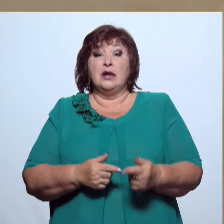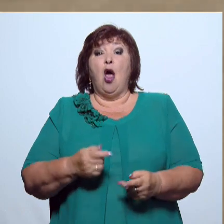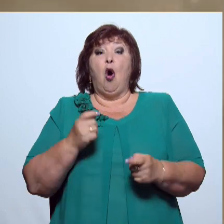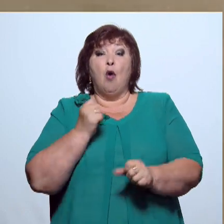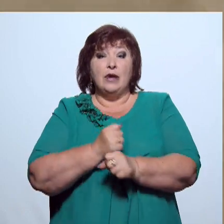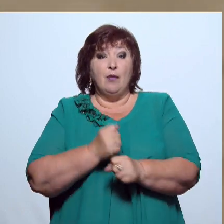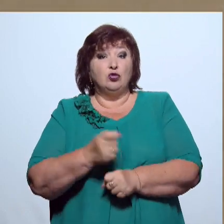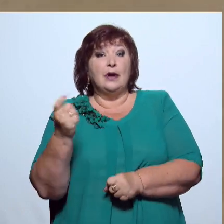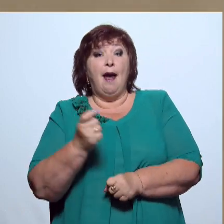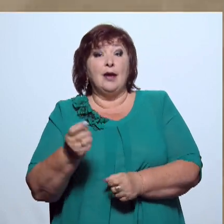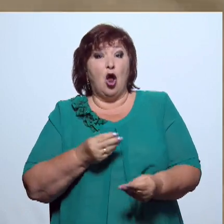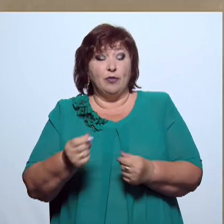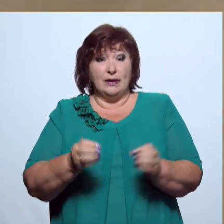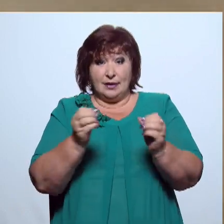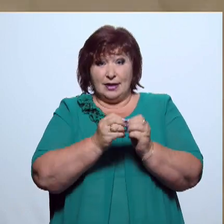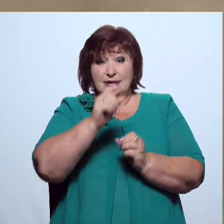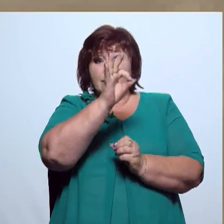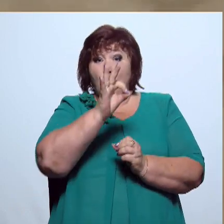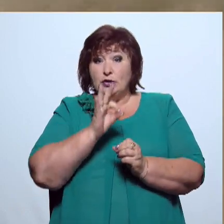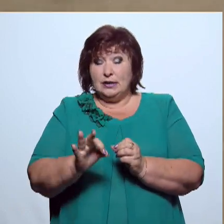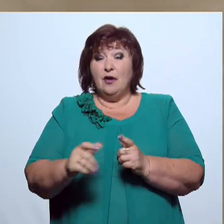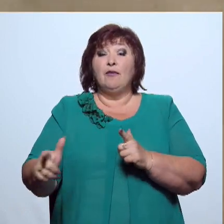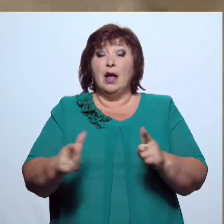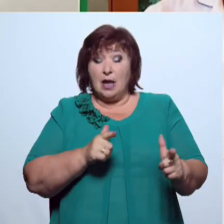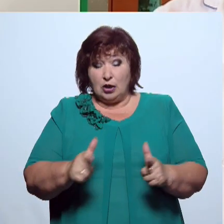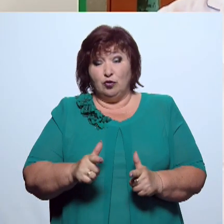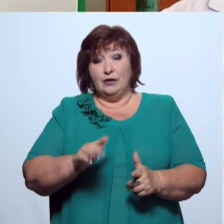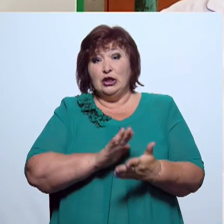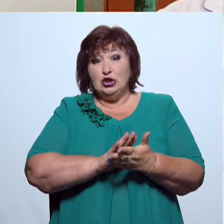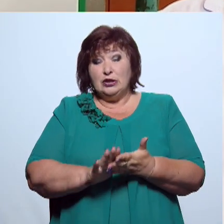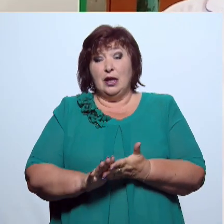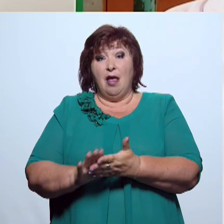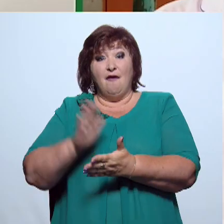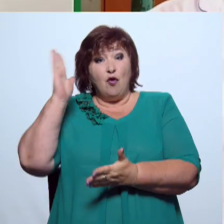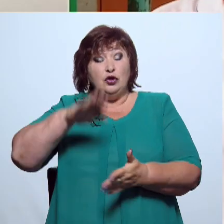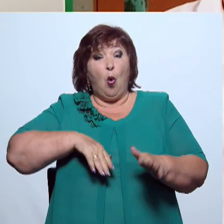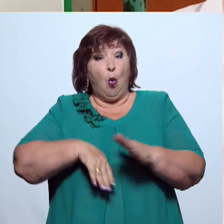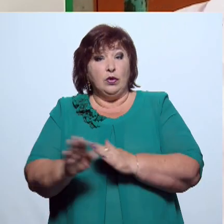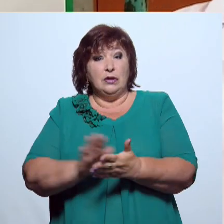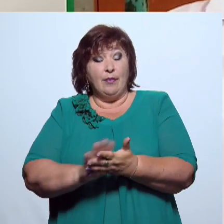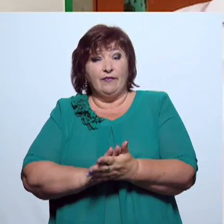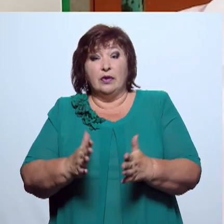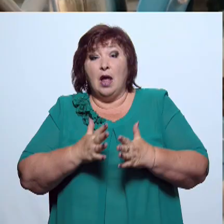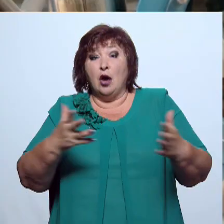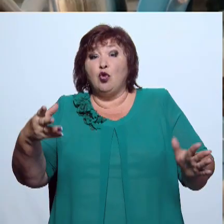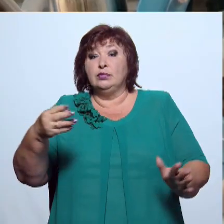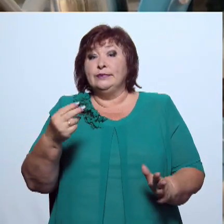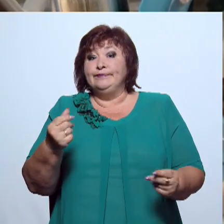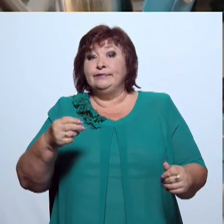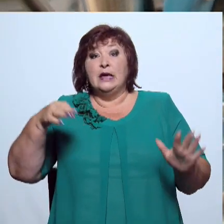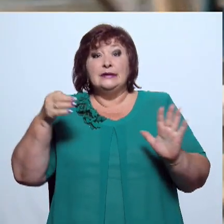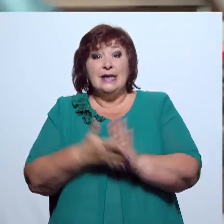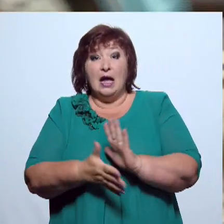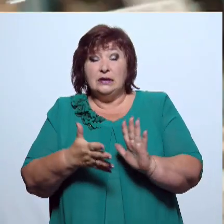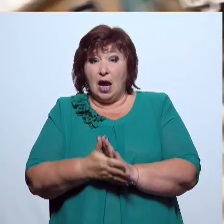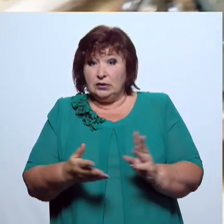реагентами. 10% подготовленной очищенной воды уходит как раз на промывку. Это огромные энергозатраты. Новое сооружение